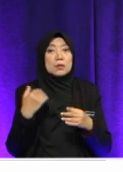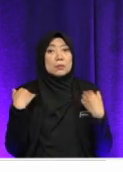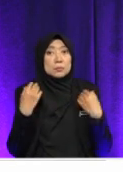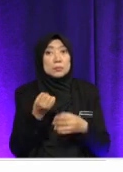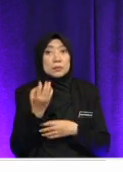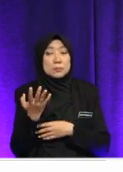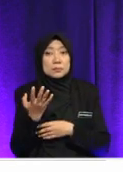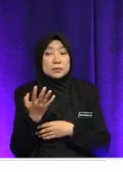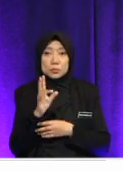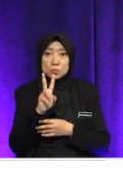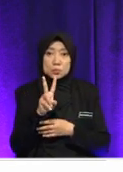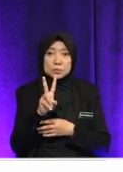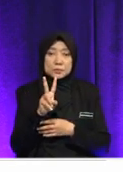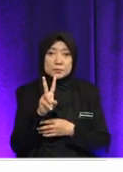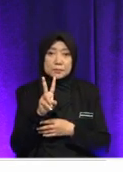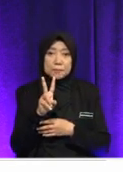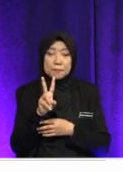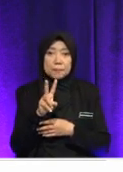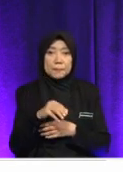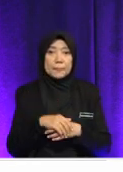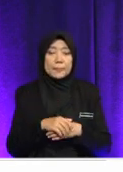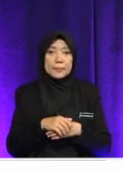merah kita ada dua disini